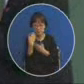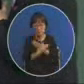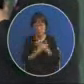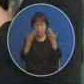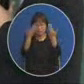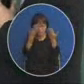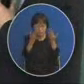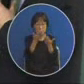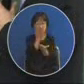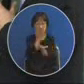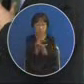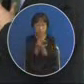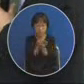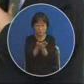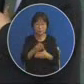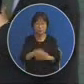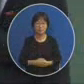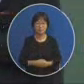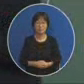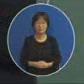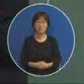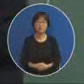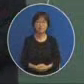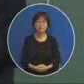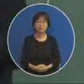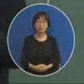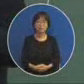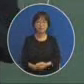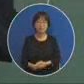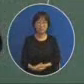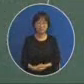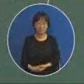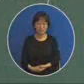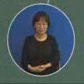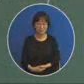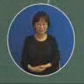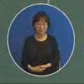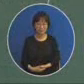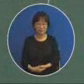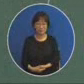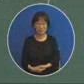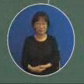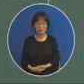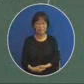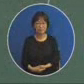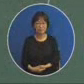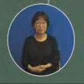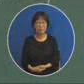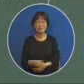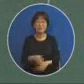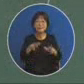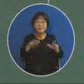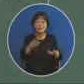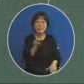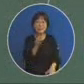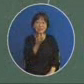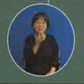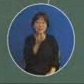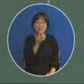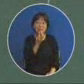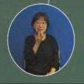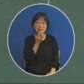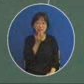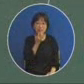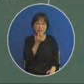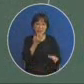out true missions. 그 여러분이 잘 아셔야 되는 건요. 지금 다민족 서울에 한 군데